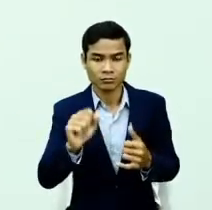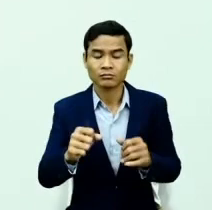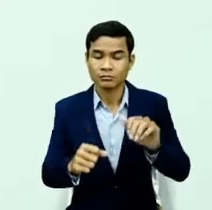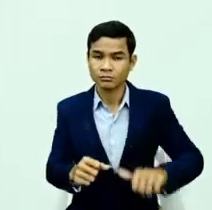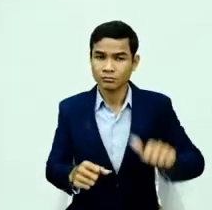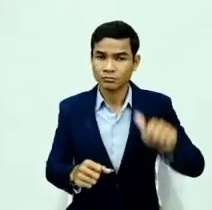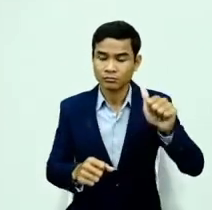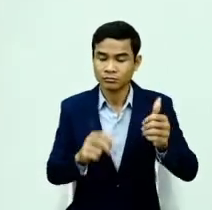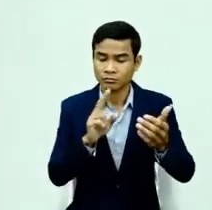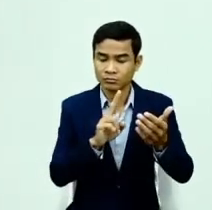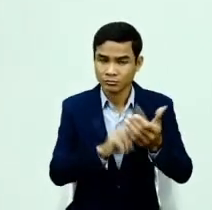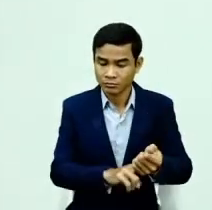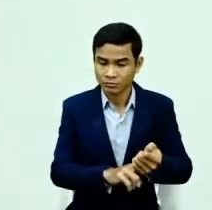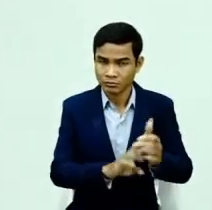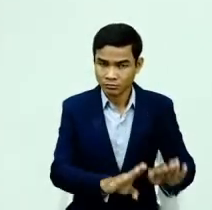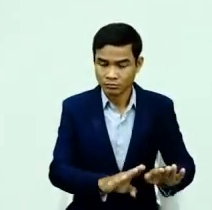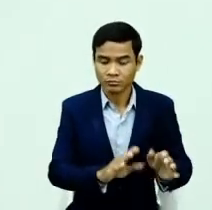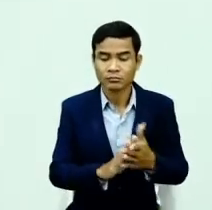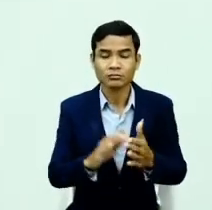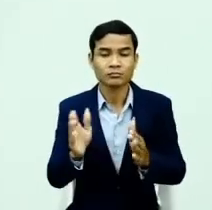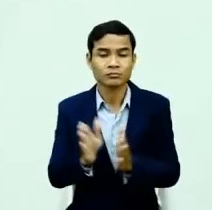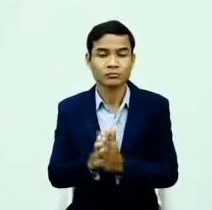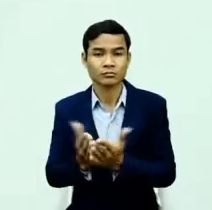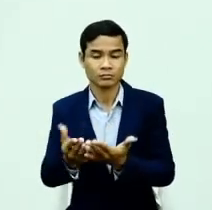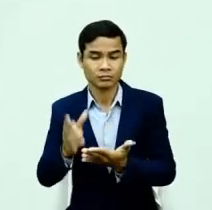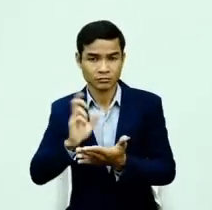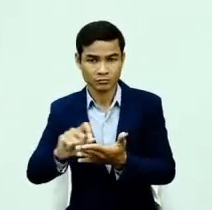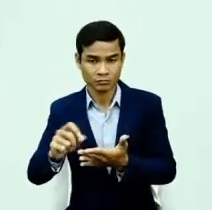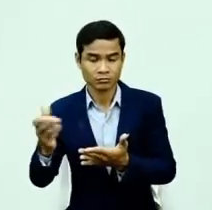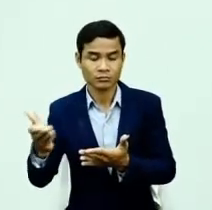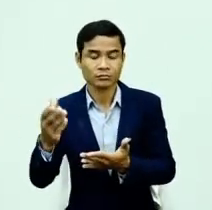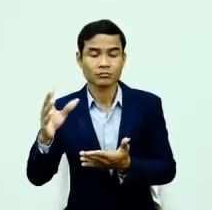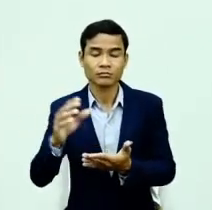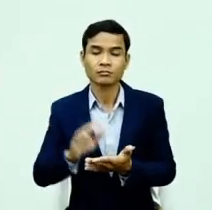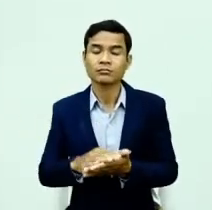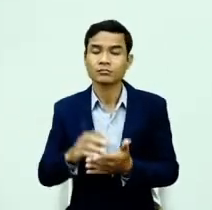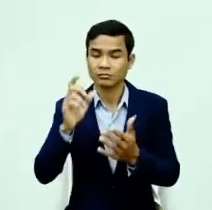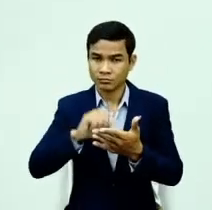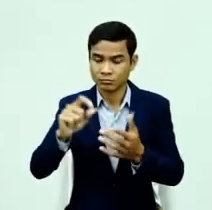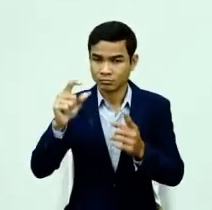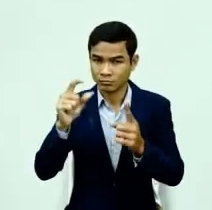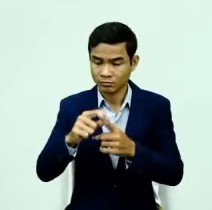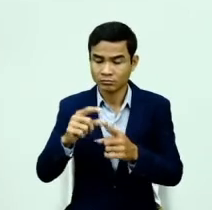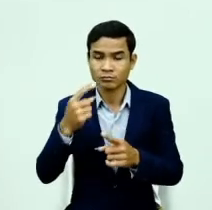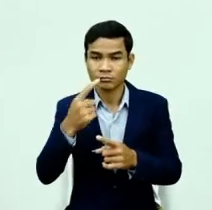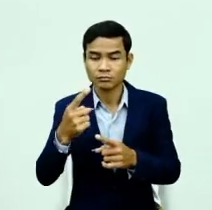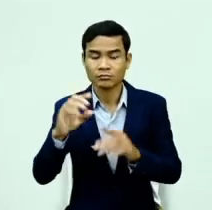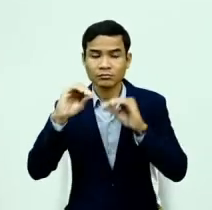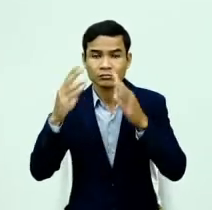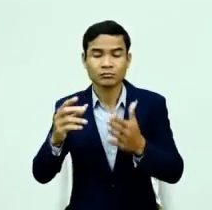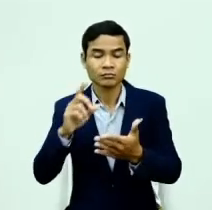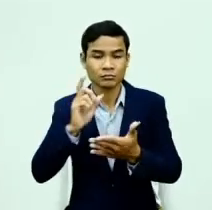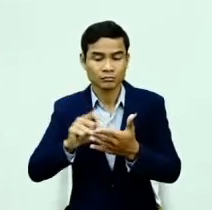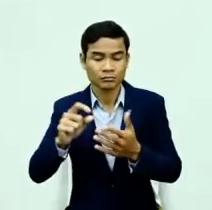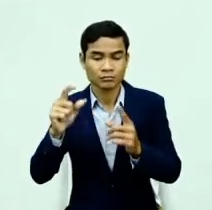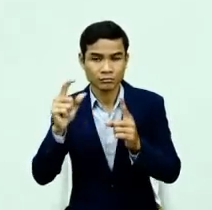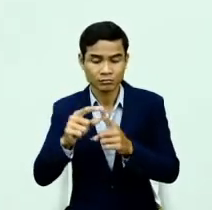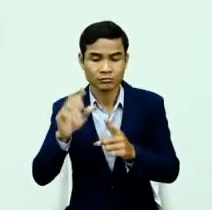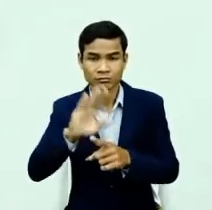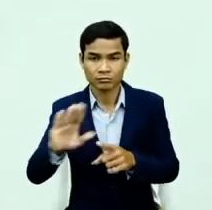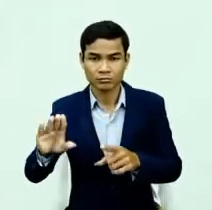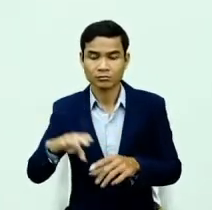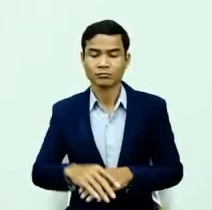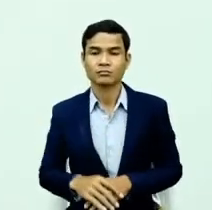chân con tục mùi lại xin hát con tình ạ khá nền cho sịp hơi sạ xế rồi bỏ con một bên ná nè cử nâng miền biết đầm bởi con sạ xế cho tình sịp hơi sạ xế rồi